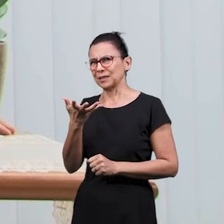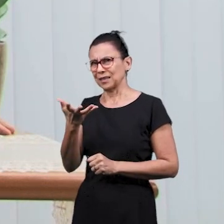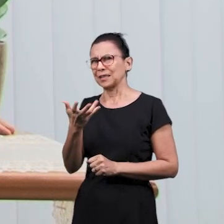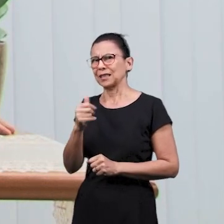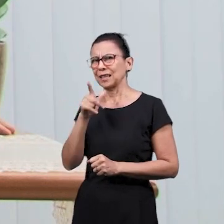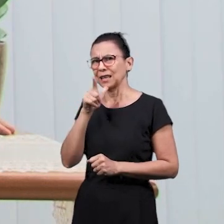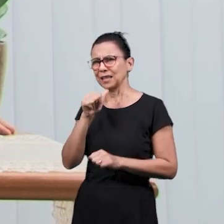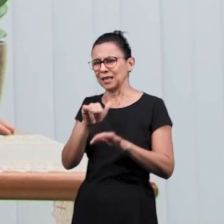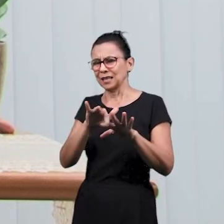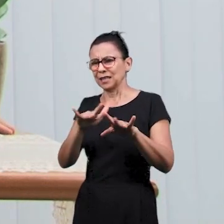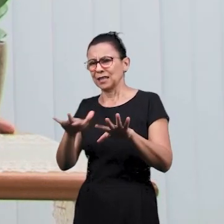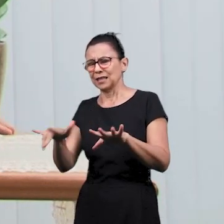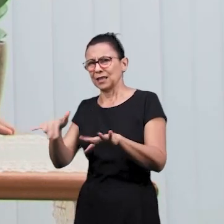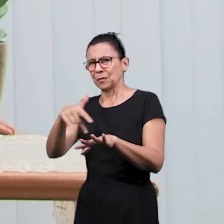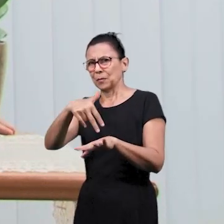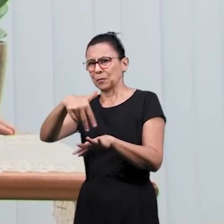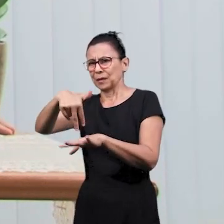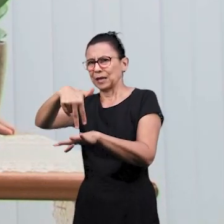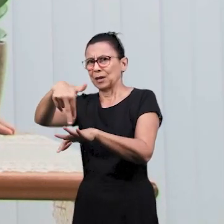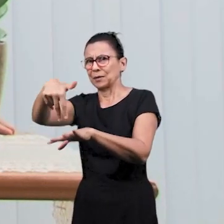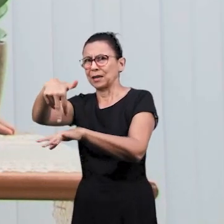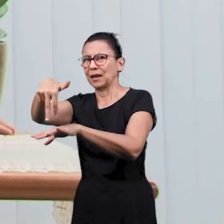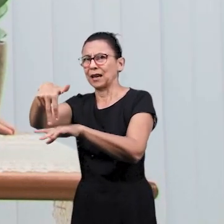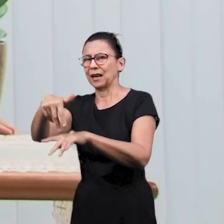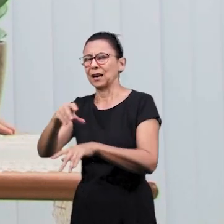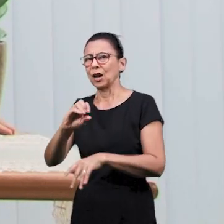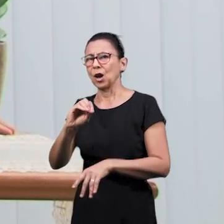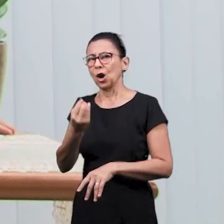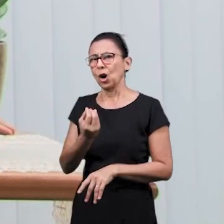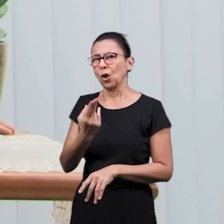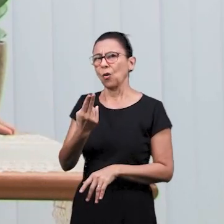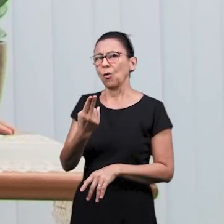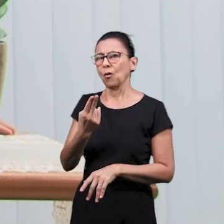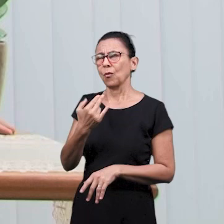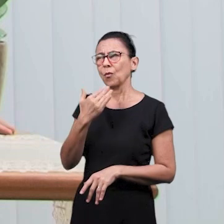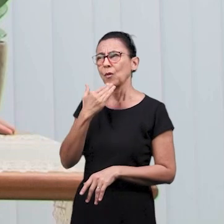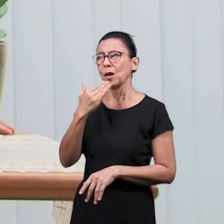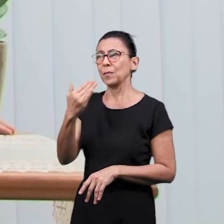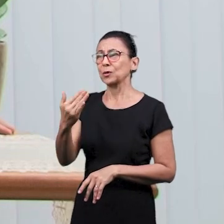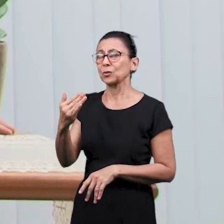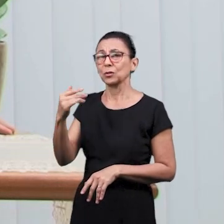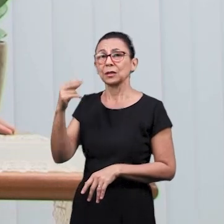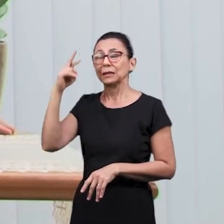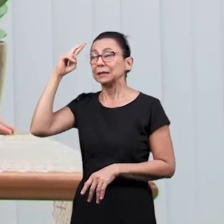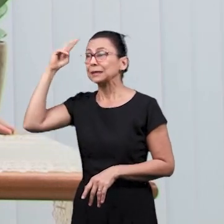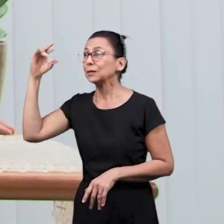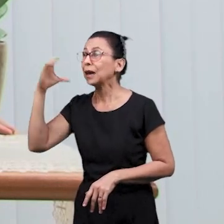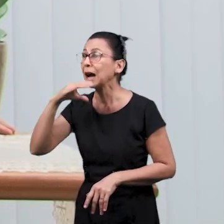попросили бы вы его выйти из лодки,